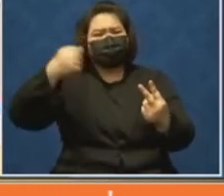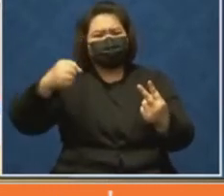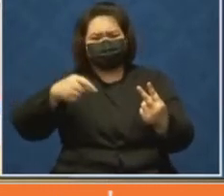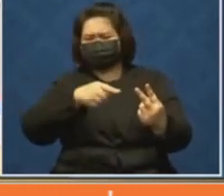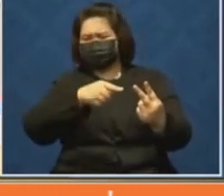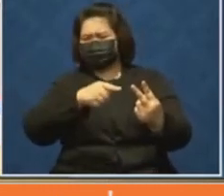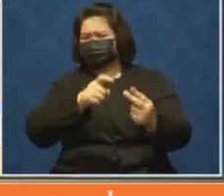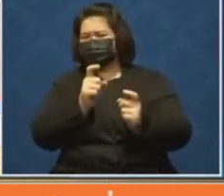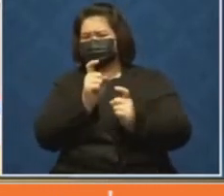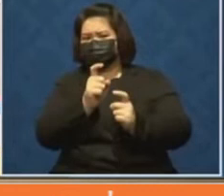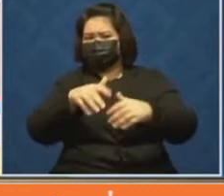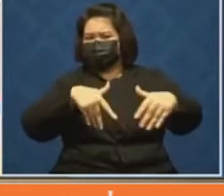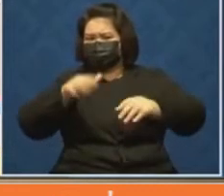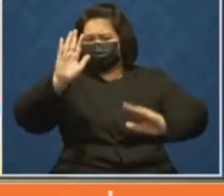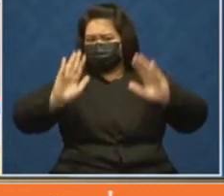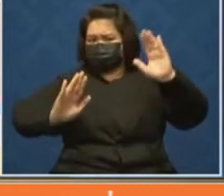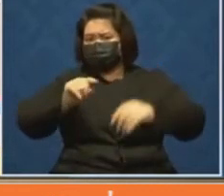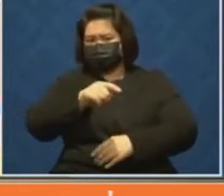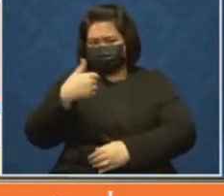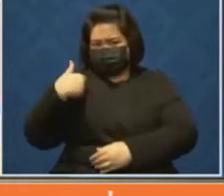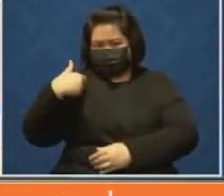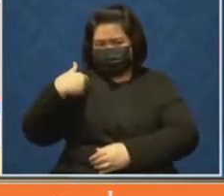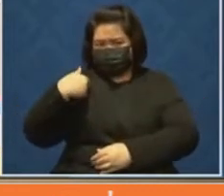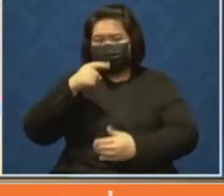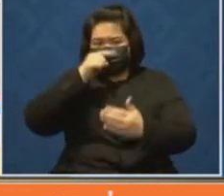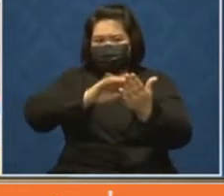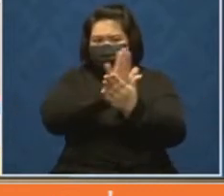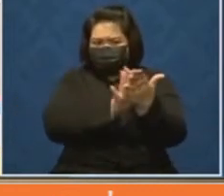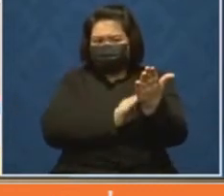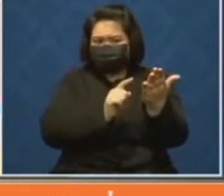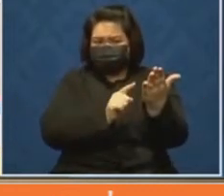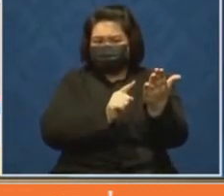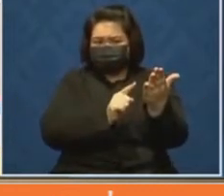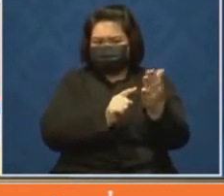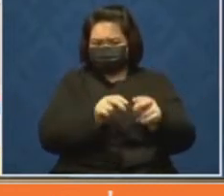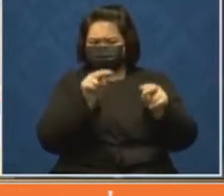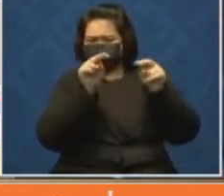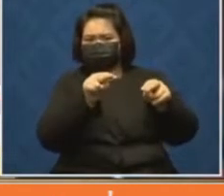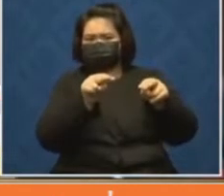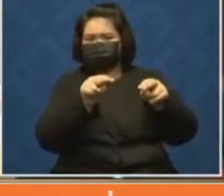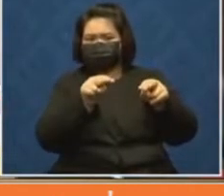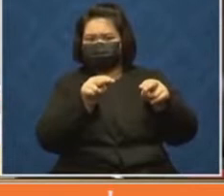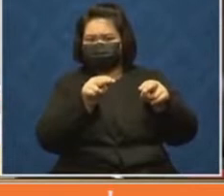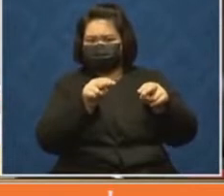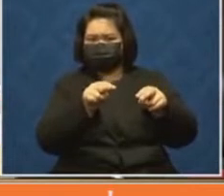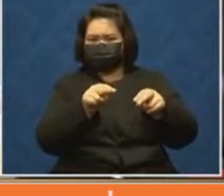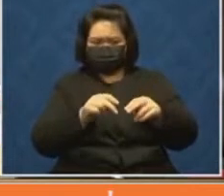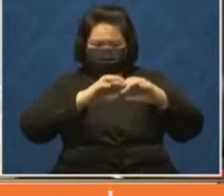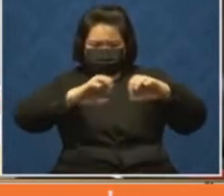ผมมี เหตร เพรว่ สองคนนี้